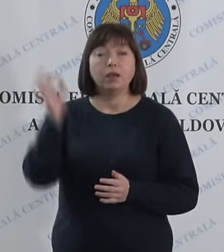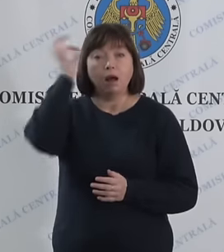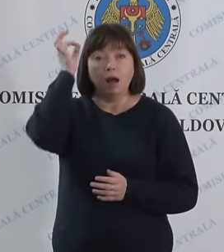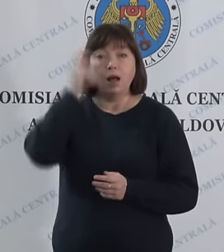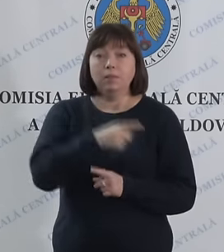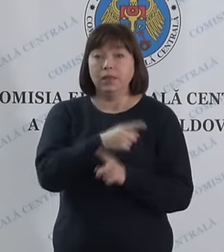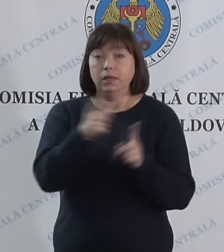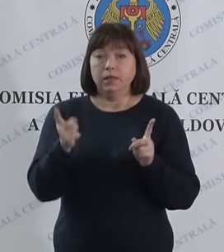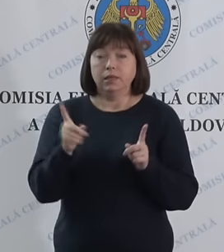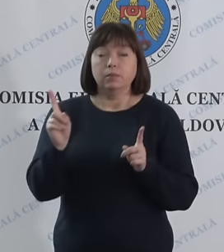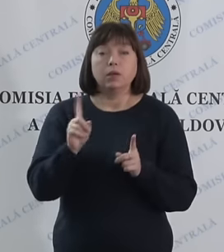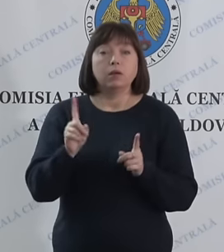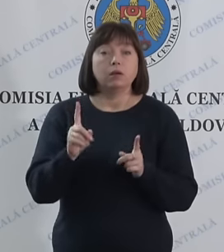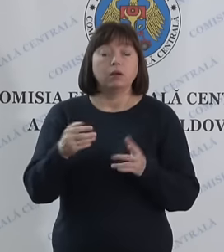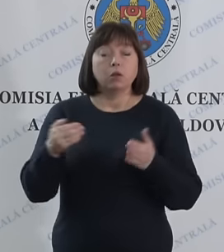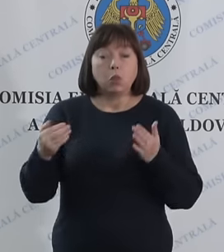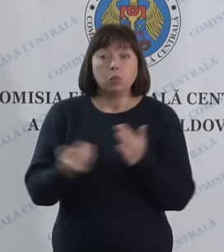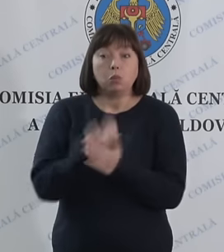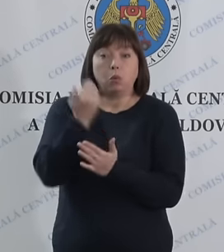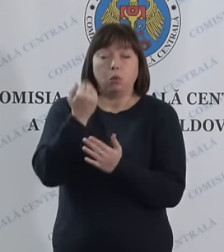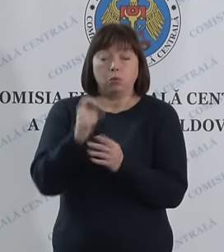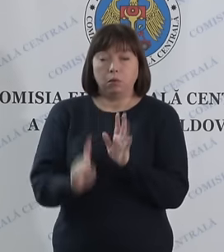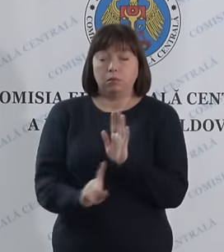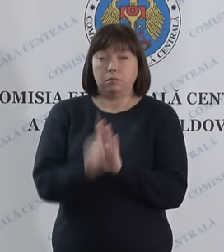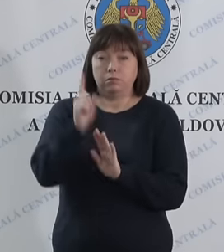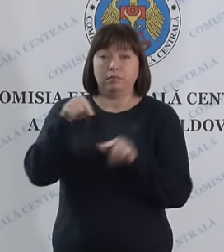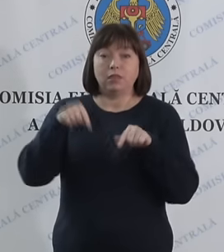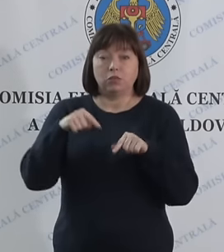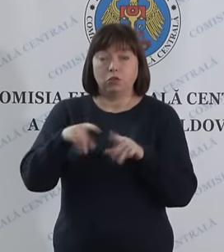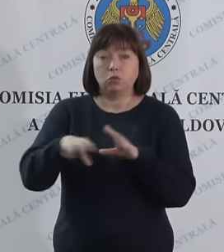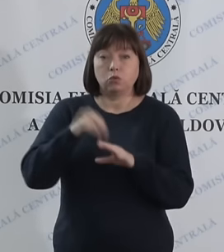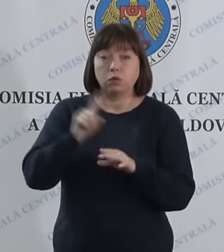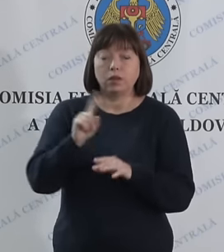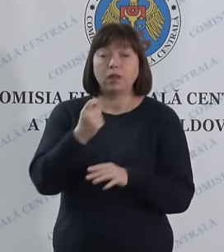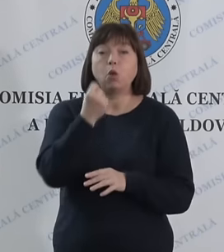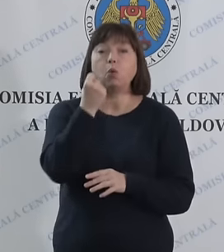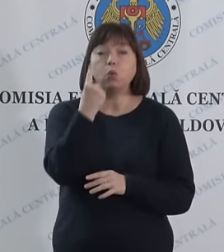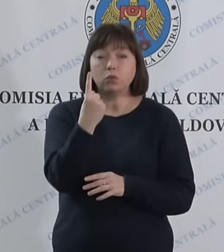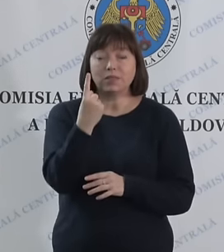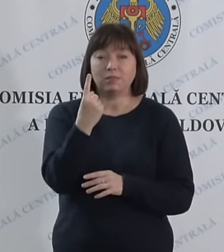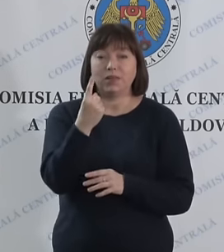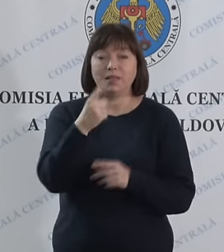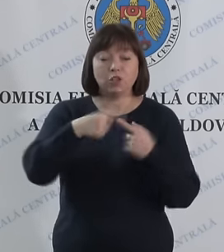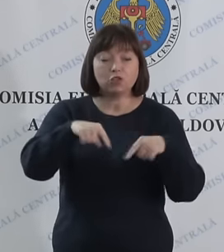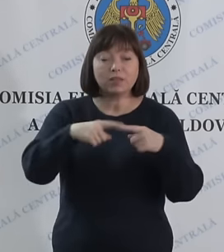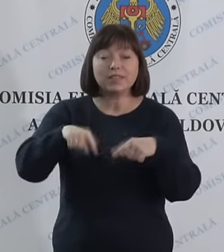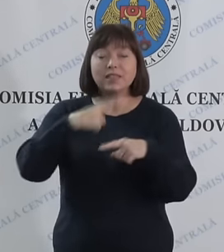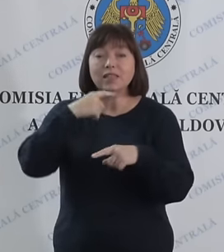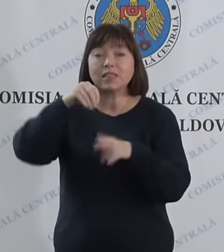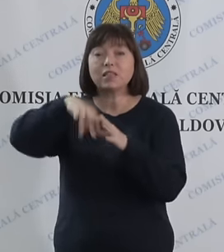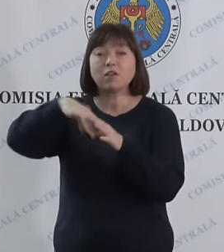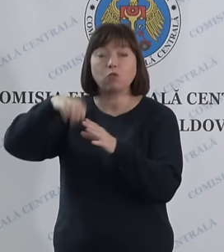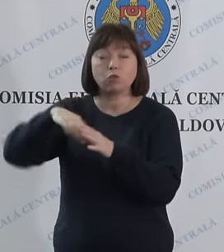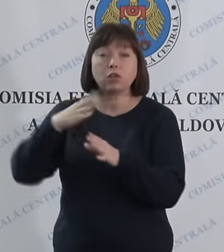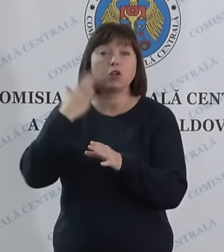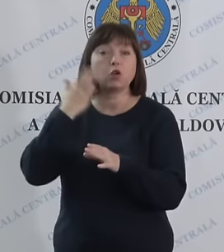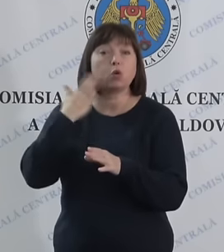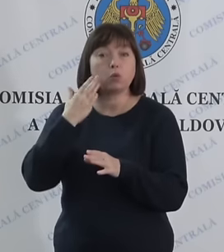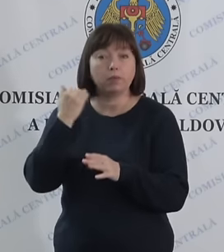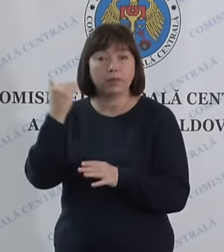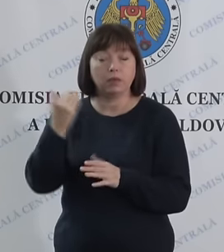Amintim că noutatea acestui scrutin constă în faptul că în 11 secții de votare din